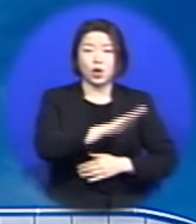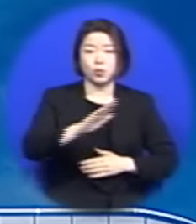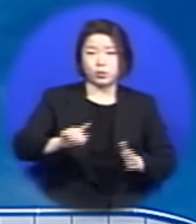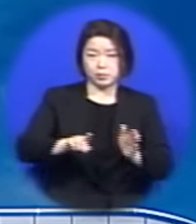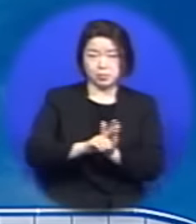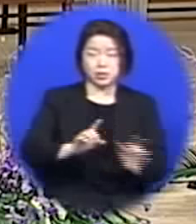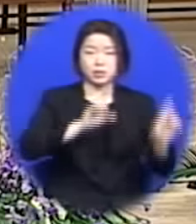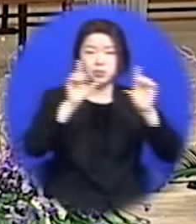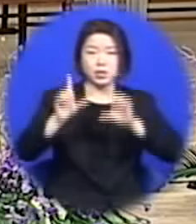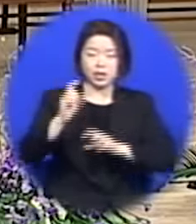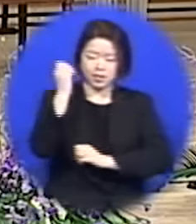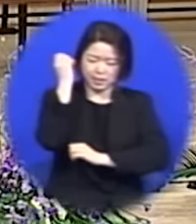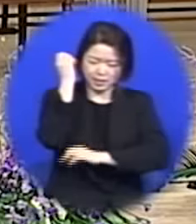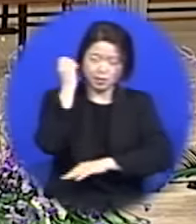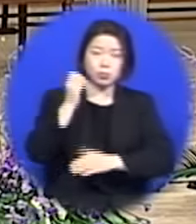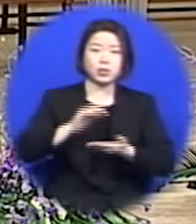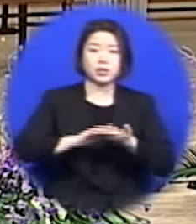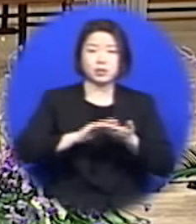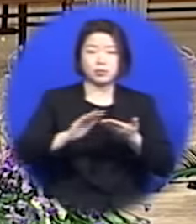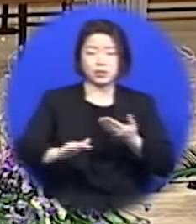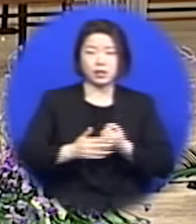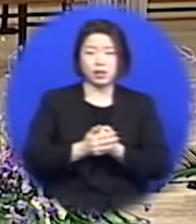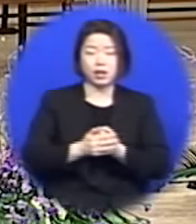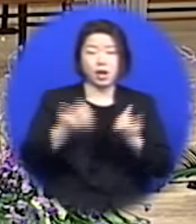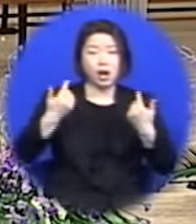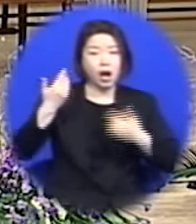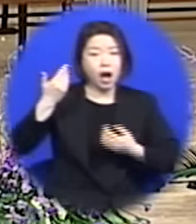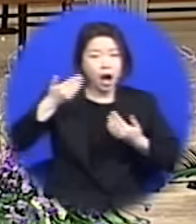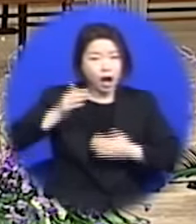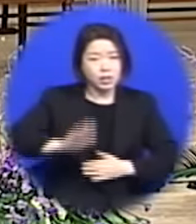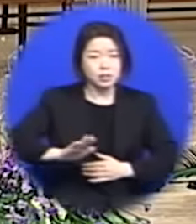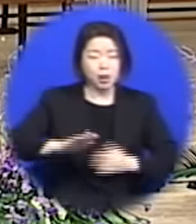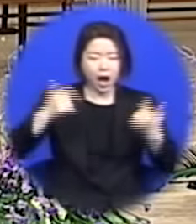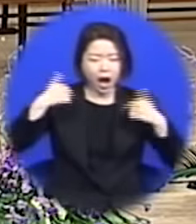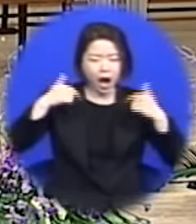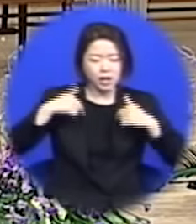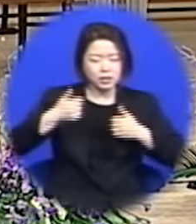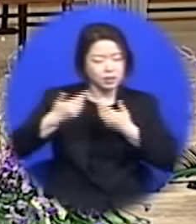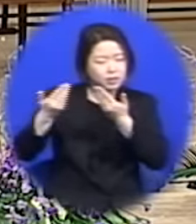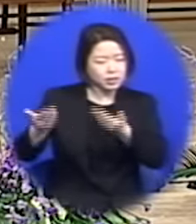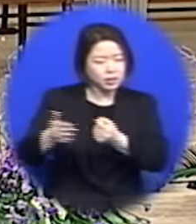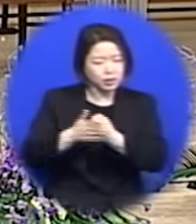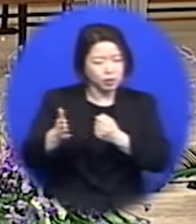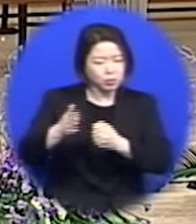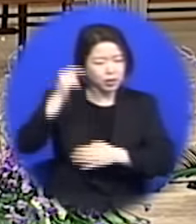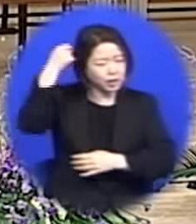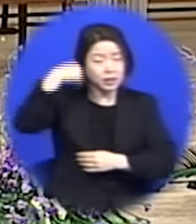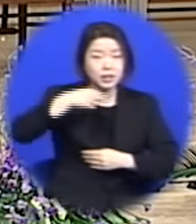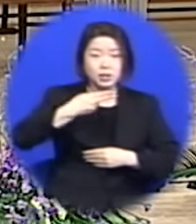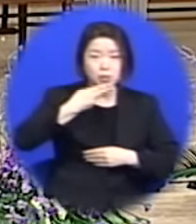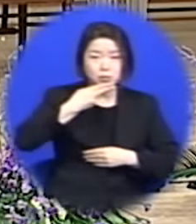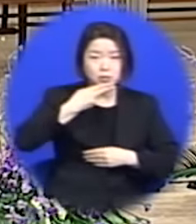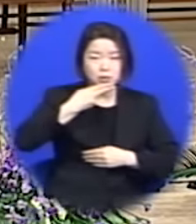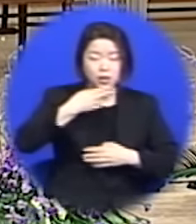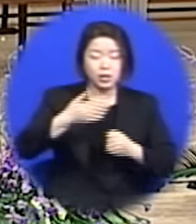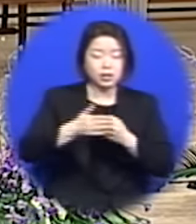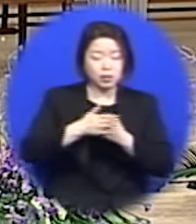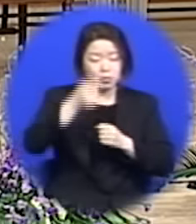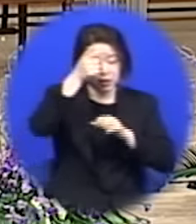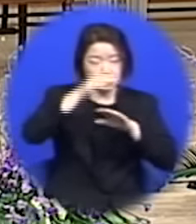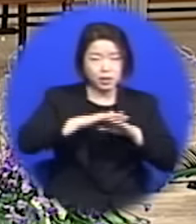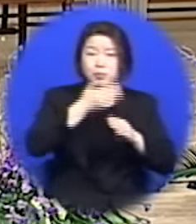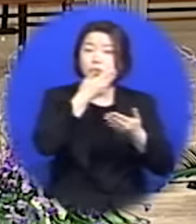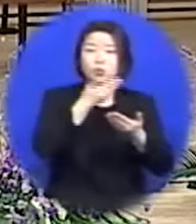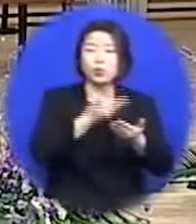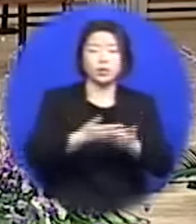기본입니다 그런데 늘 드리다 보니까 무감각해져서 예배 귀한 줄 잘 모르고 그저